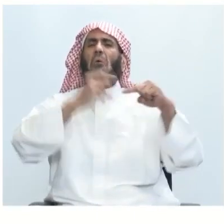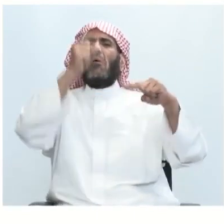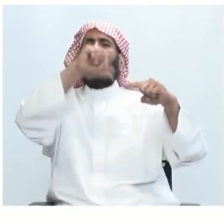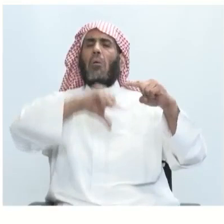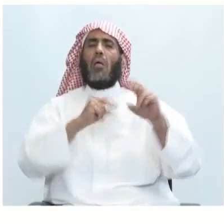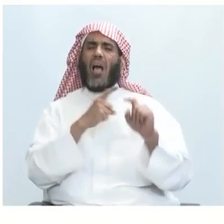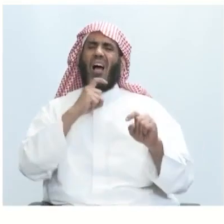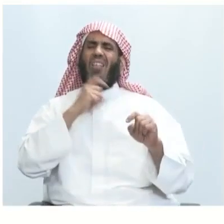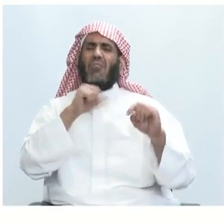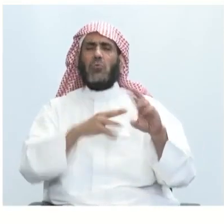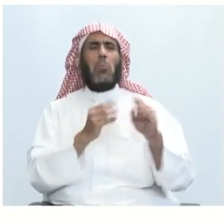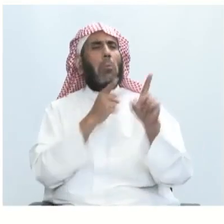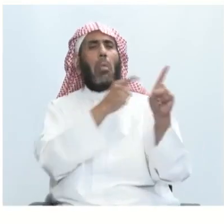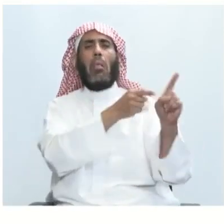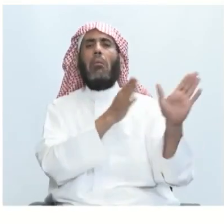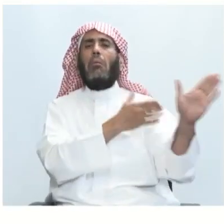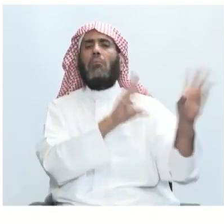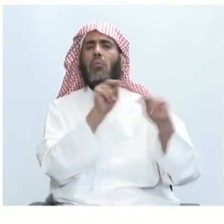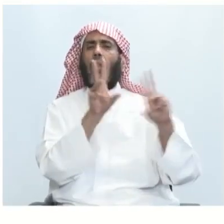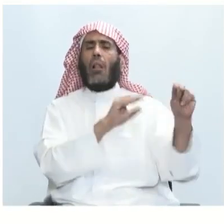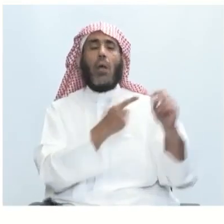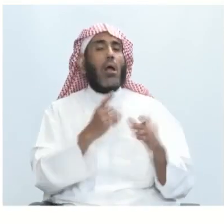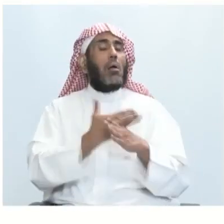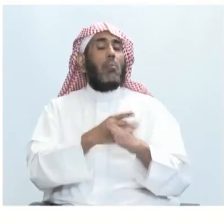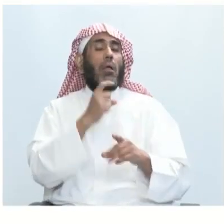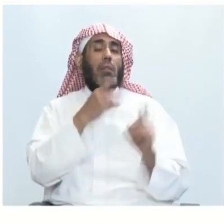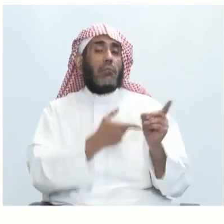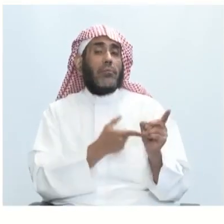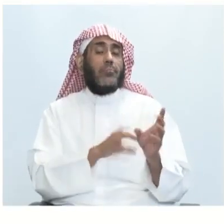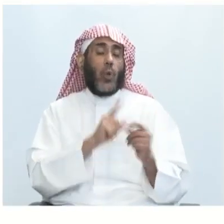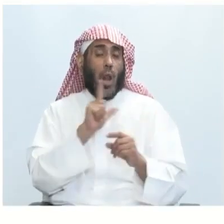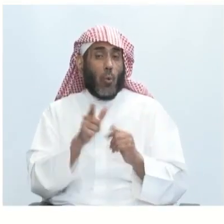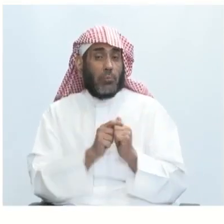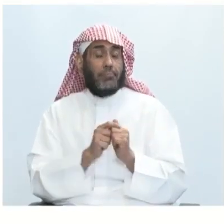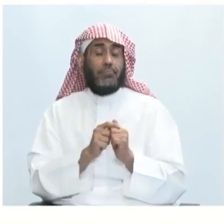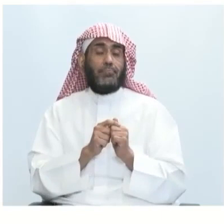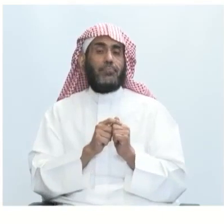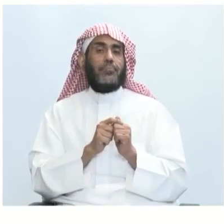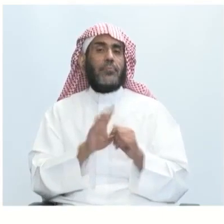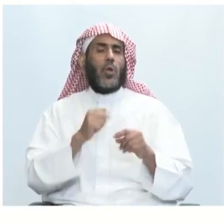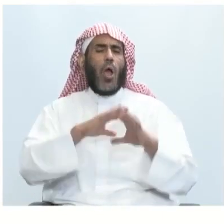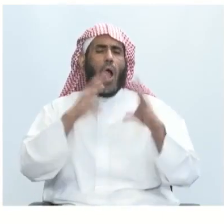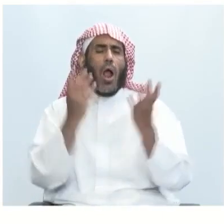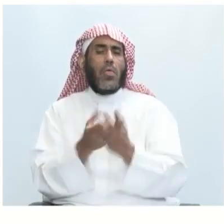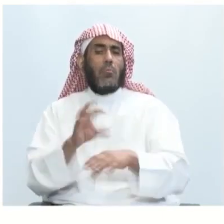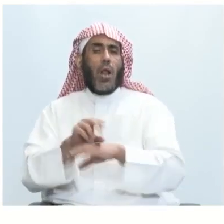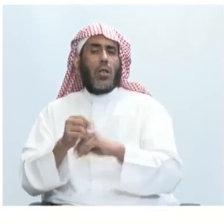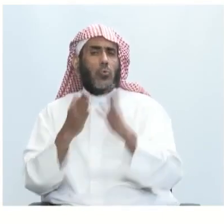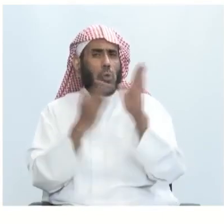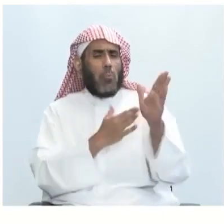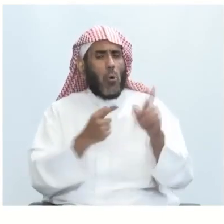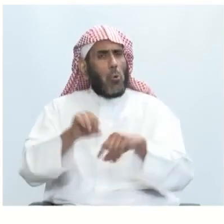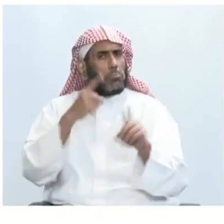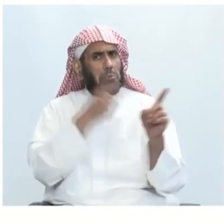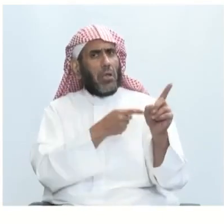اضعف حجه ذكرها الكاتب طيب ما سبب هذا الضعف هنا نقول ان كثير من الناس يتابعهم صحيح